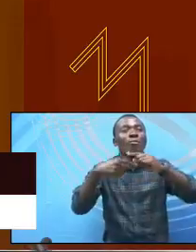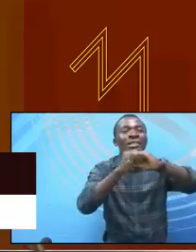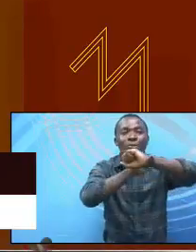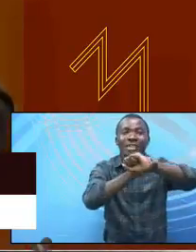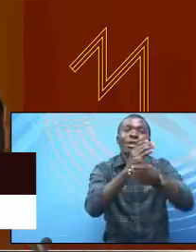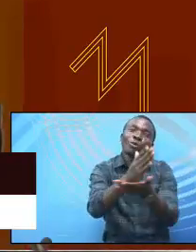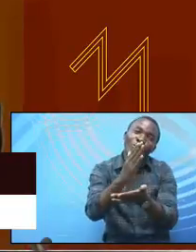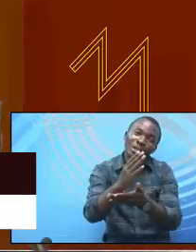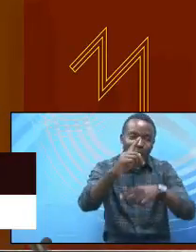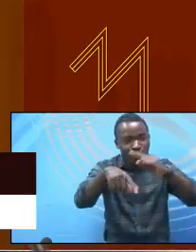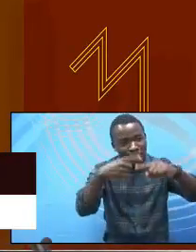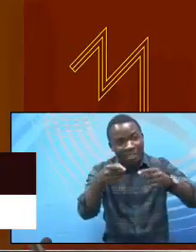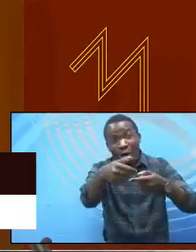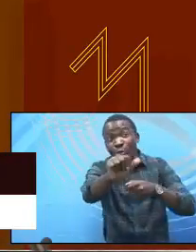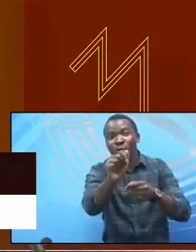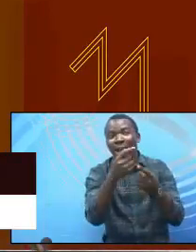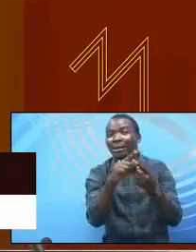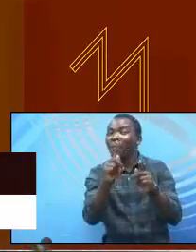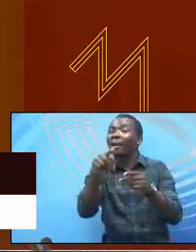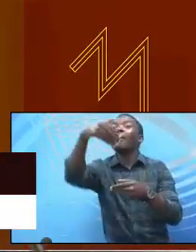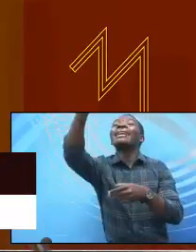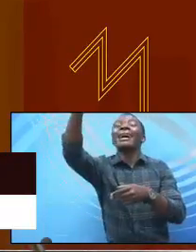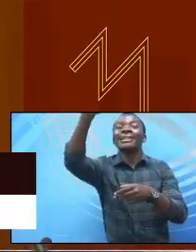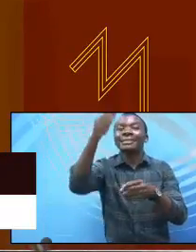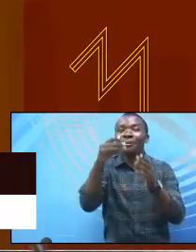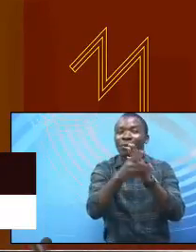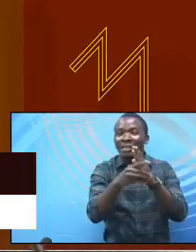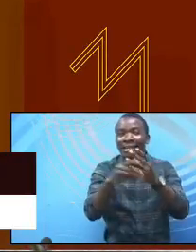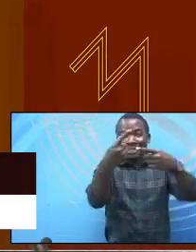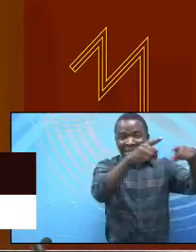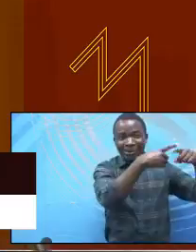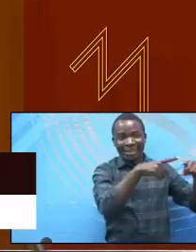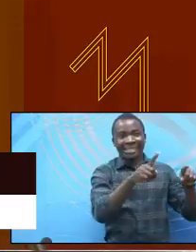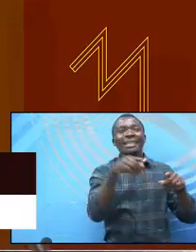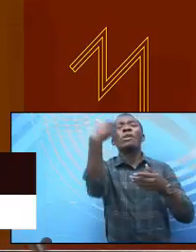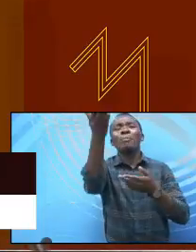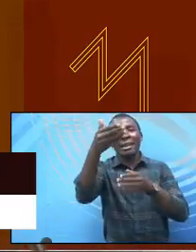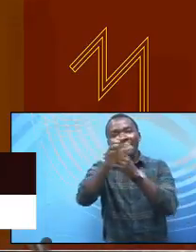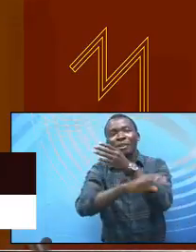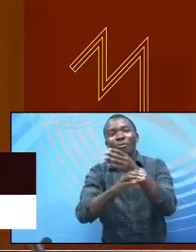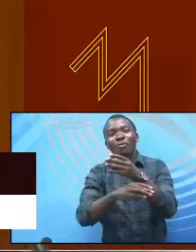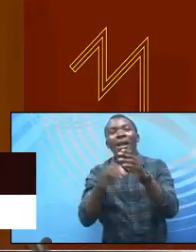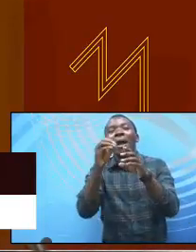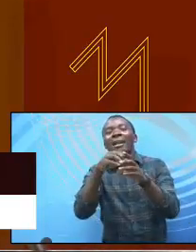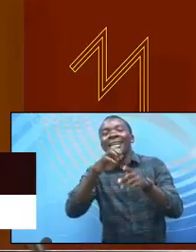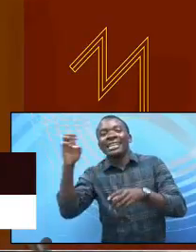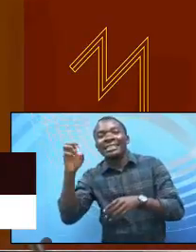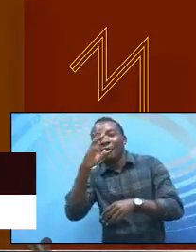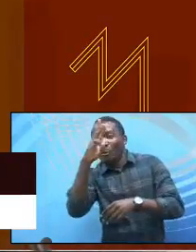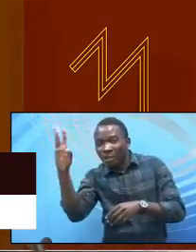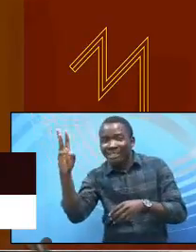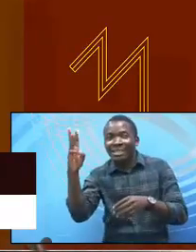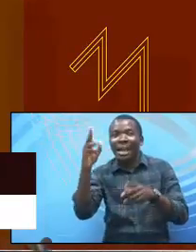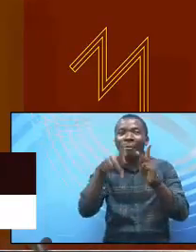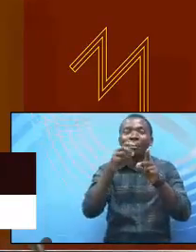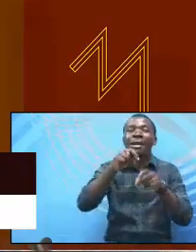nyaboneka mukomereze aho ngaho hanyuma abari hirya hino mu ntara zitandukanye z'igihugu hari abari iburasirazuba iburengerazuba hari abantu bari